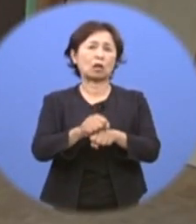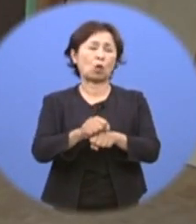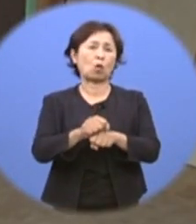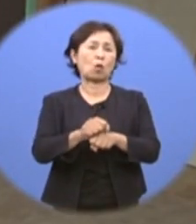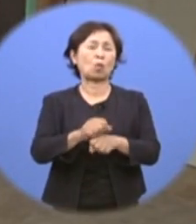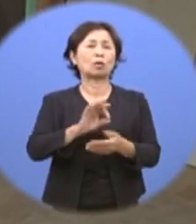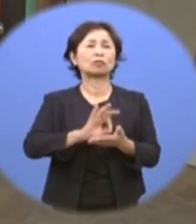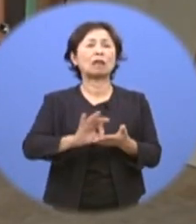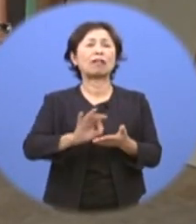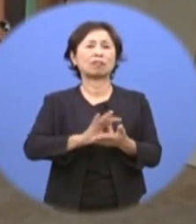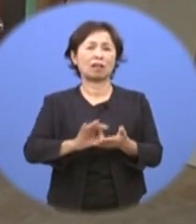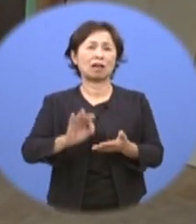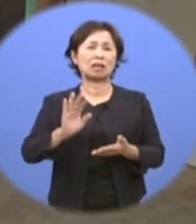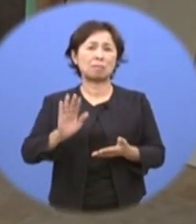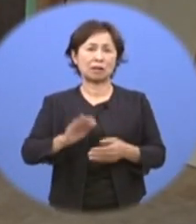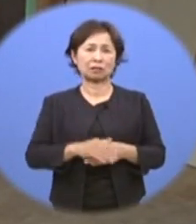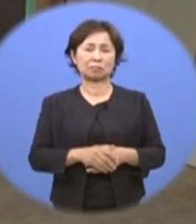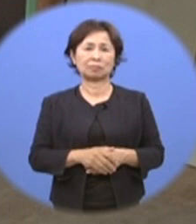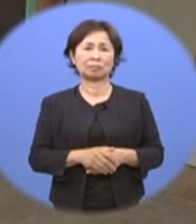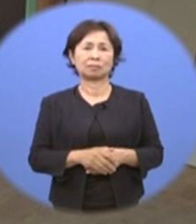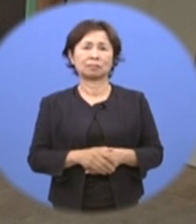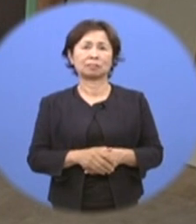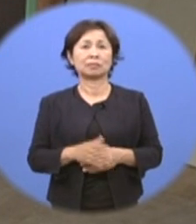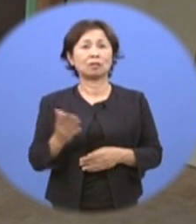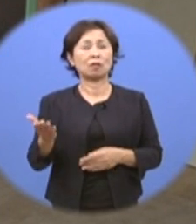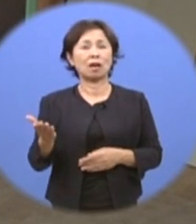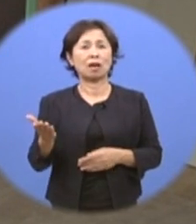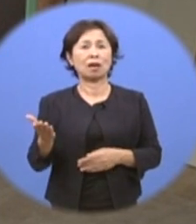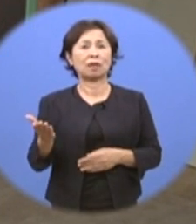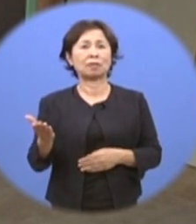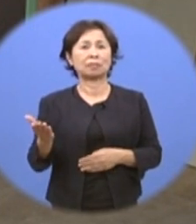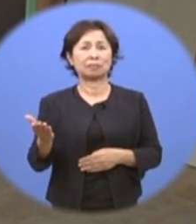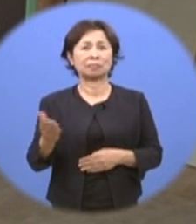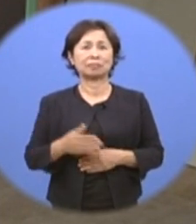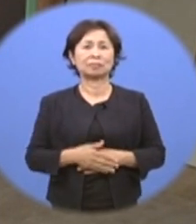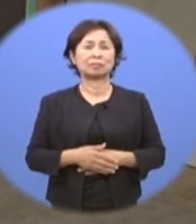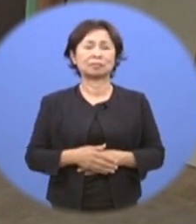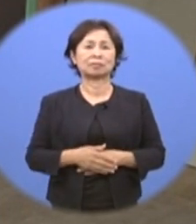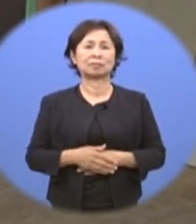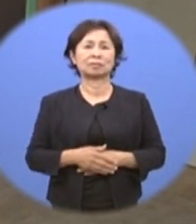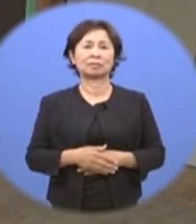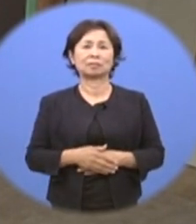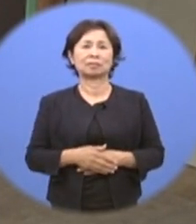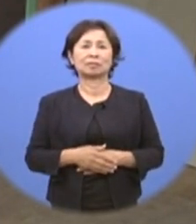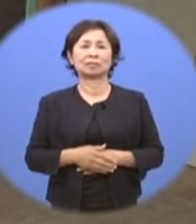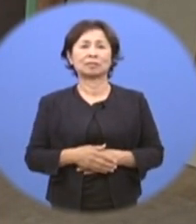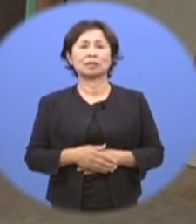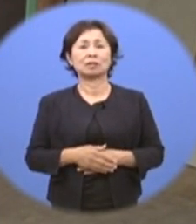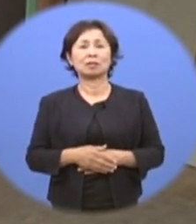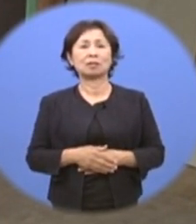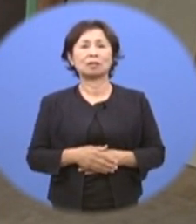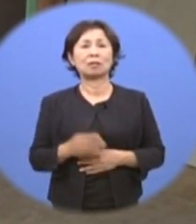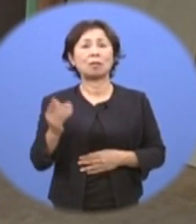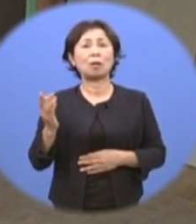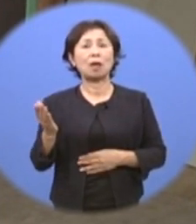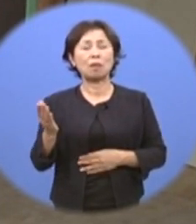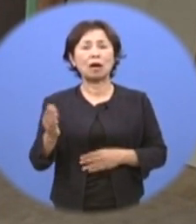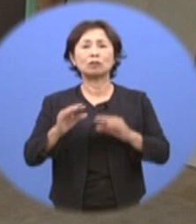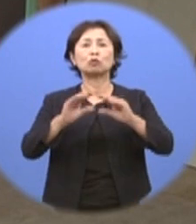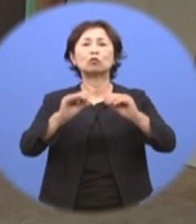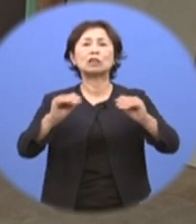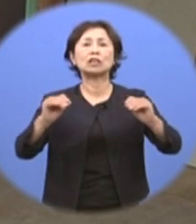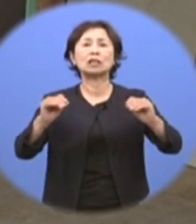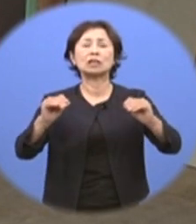今回使用しているのは、これは荒壁パネルというものです。こういうふうに見えますけども、土